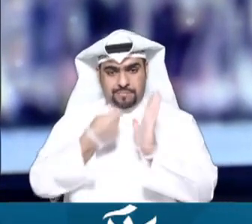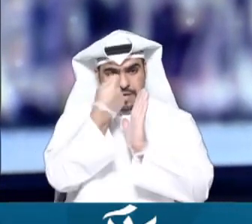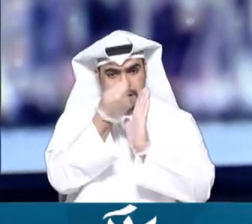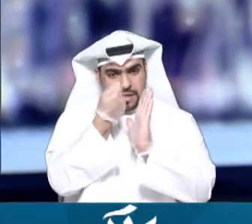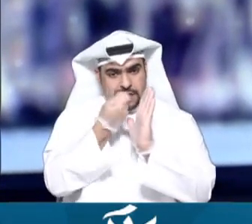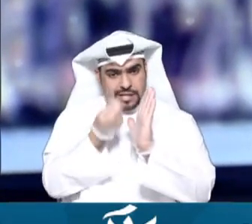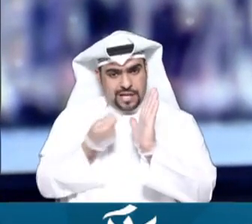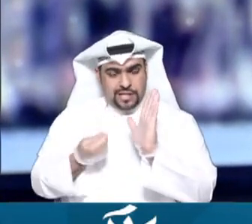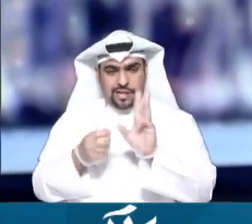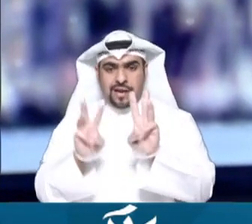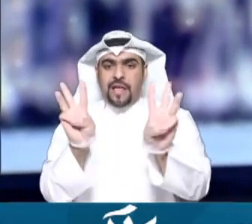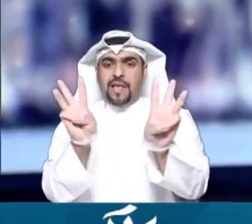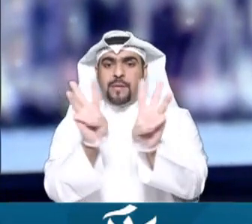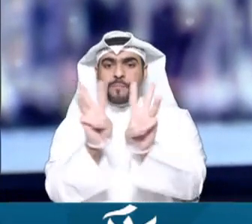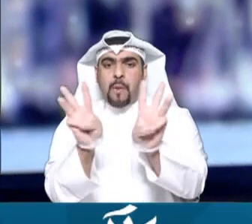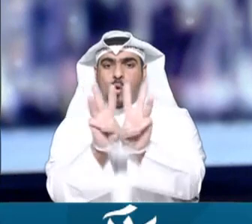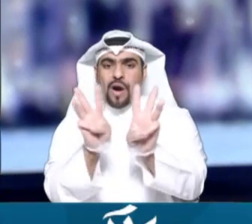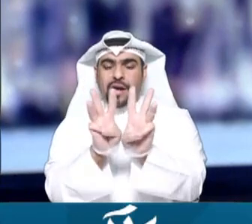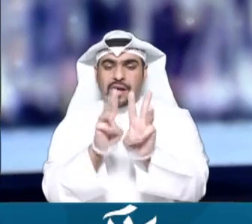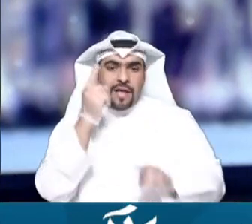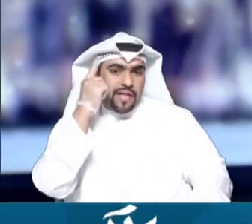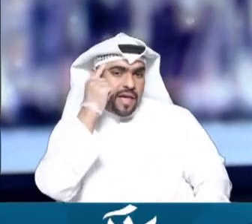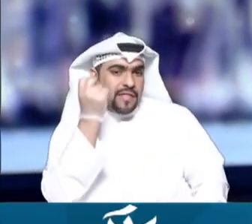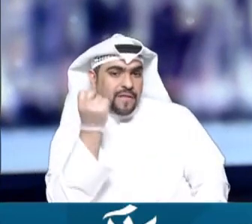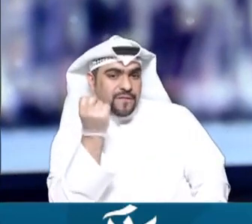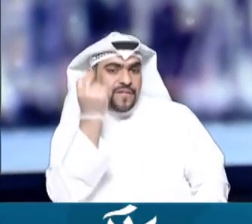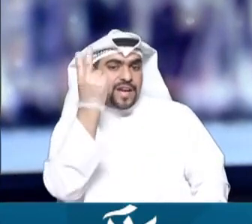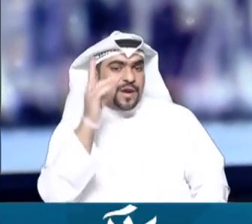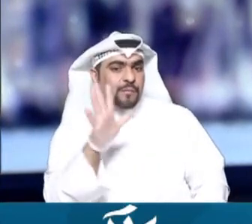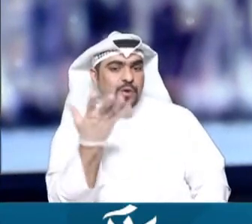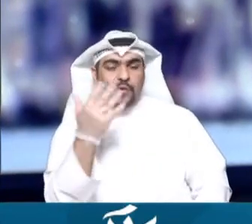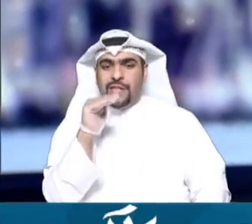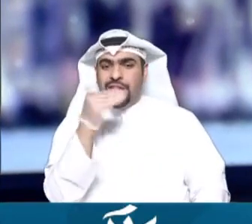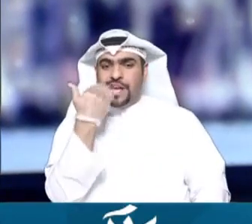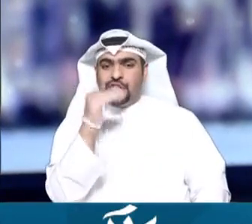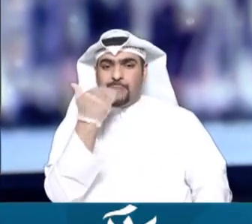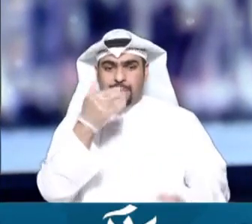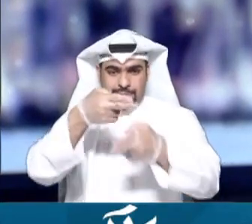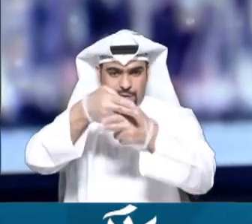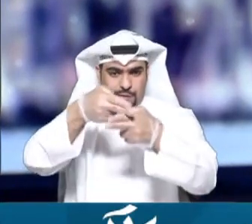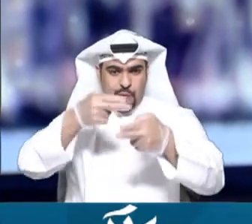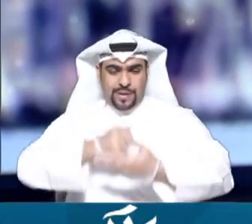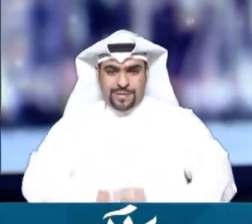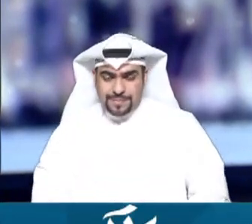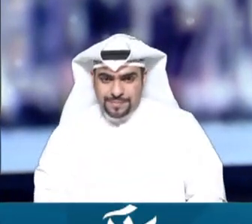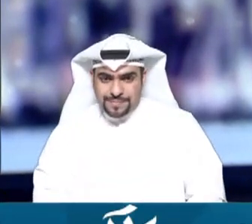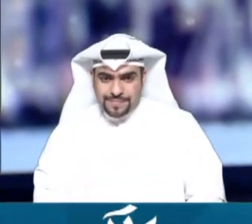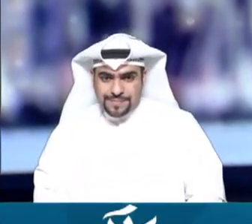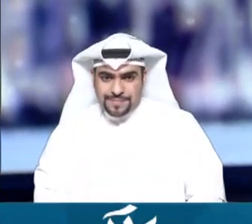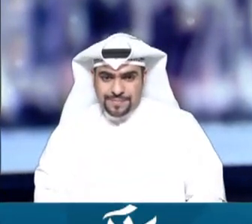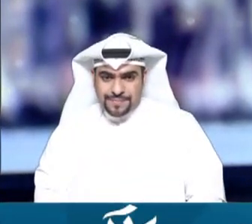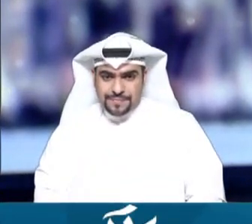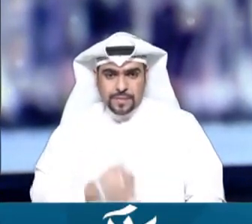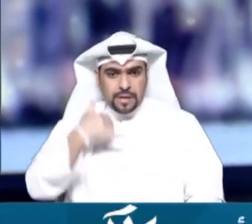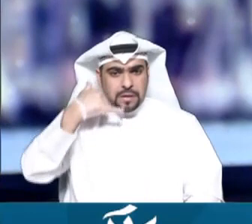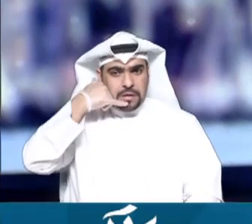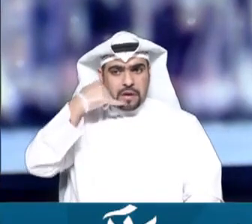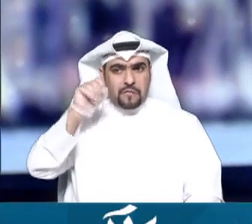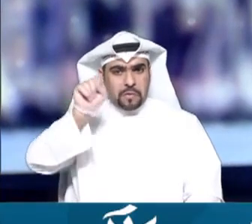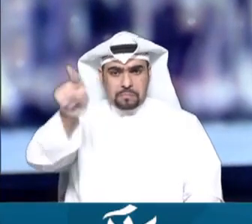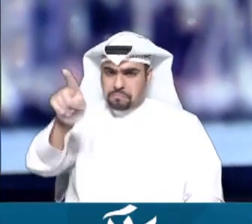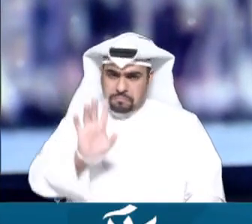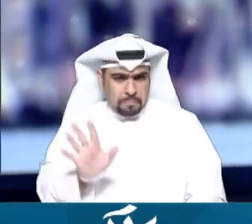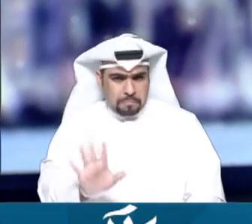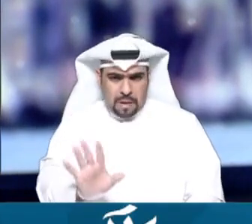من ابداعات دور الشباب في البنك الكويتي للطعام المؤسسين، ان التسجيل عندنا الكتروني يقدر يقدم اي واحد